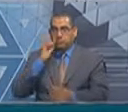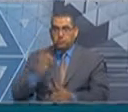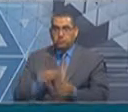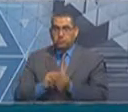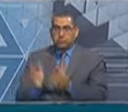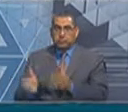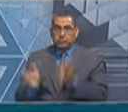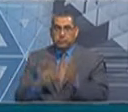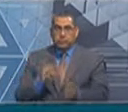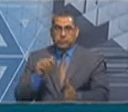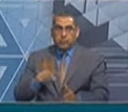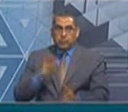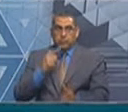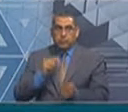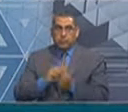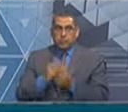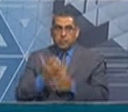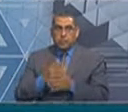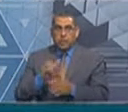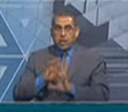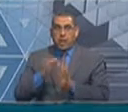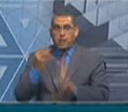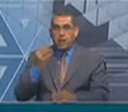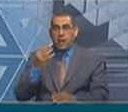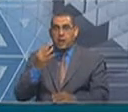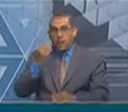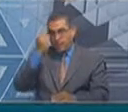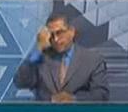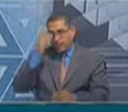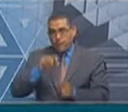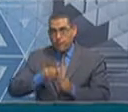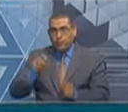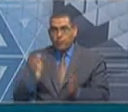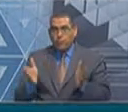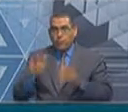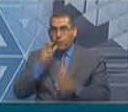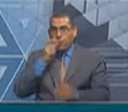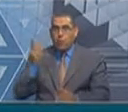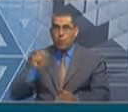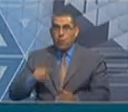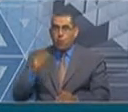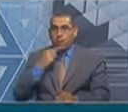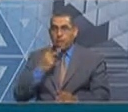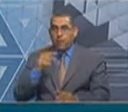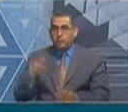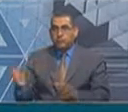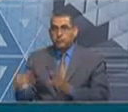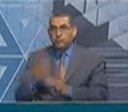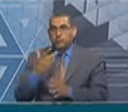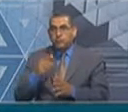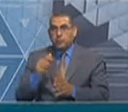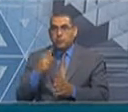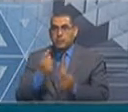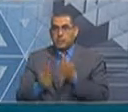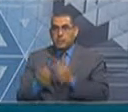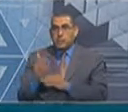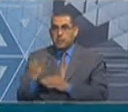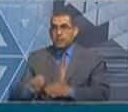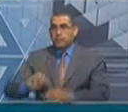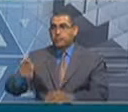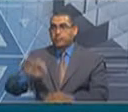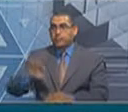المحطه ديت بتعمل معالجه لل 3000 متر مكعب يومي للبحيره، بناخد منها 2000 متر مكعب بيروح لمزارع سمكيه،